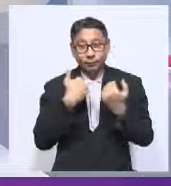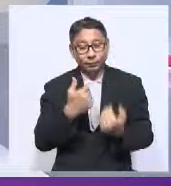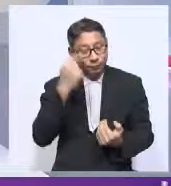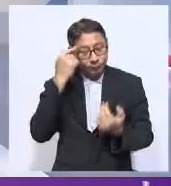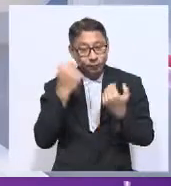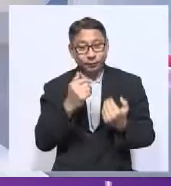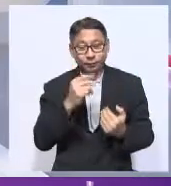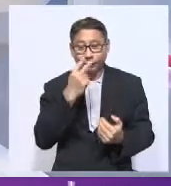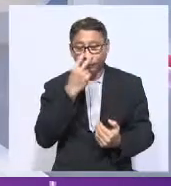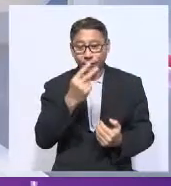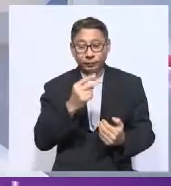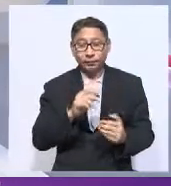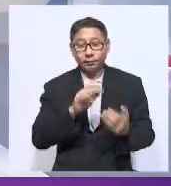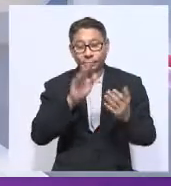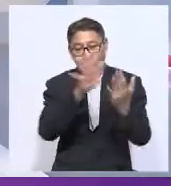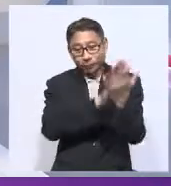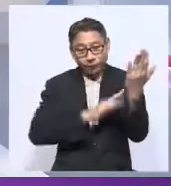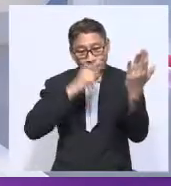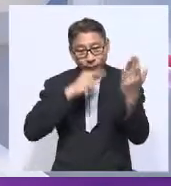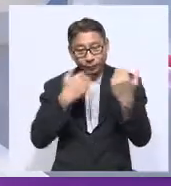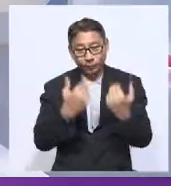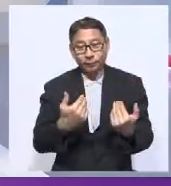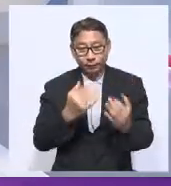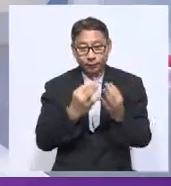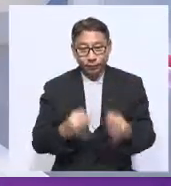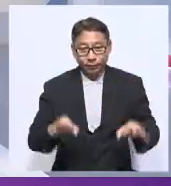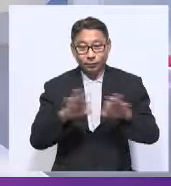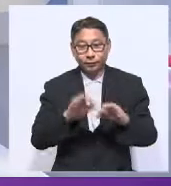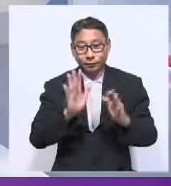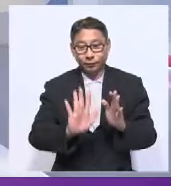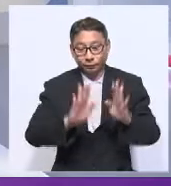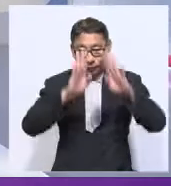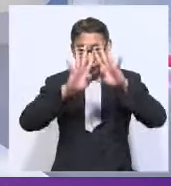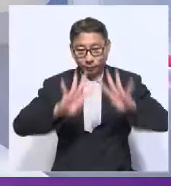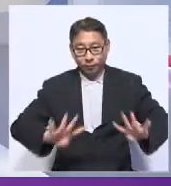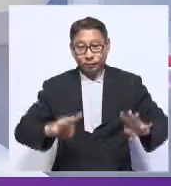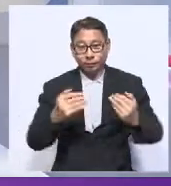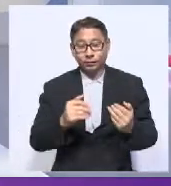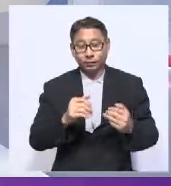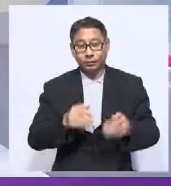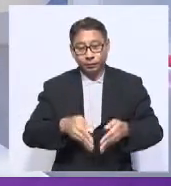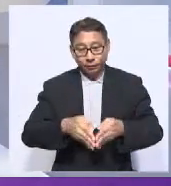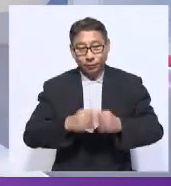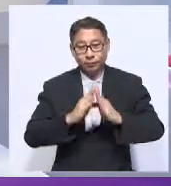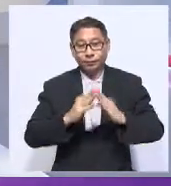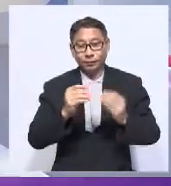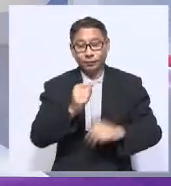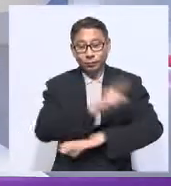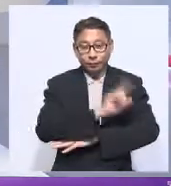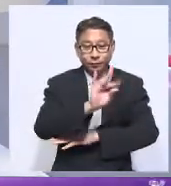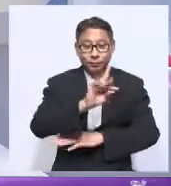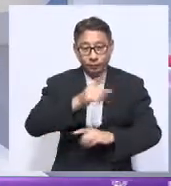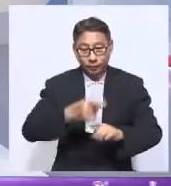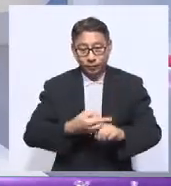บทบาทของประเทศไทยในประชาคมอาเซียนนั้นถือว่ามีบทบาทสำคัญโดดเด่นมาตั้งแต่สมัยที่เป็นหนึ่งในประเทศร่วมก่อตั้งนะคะเมื่อวันที่8